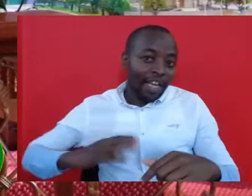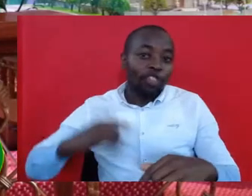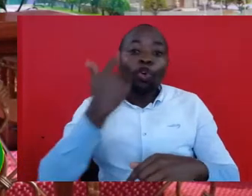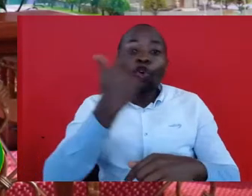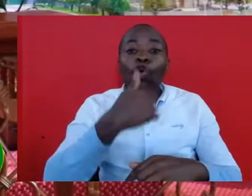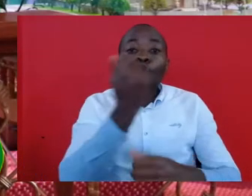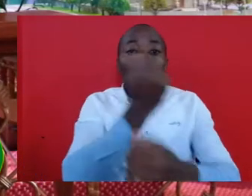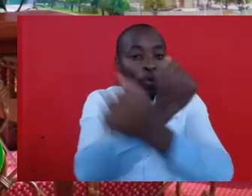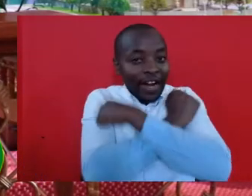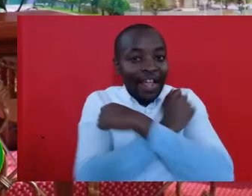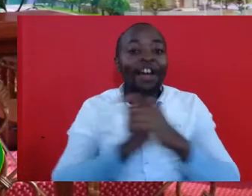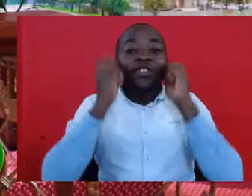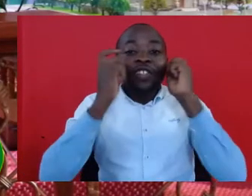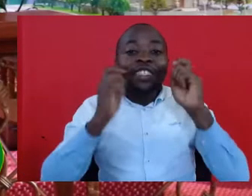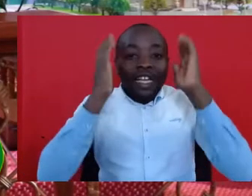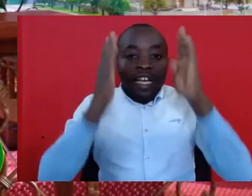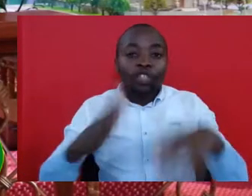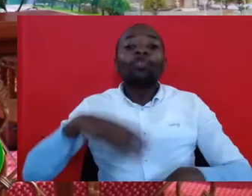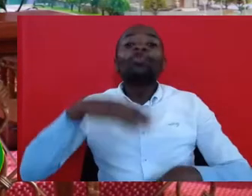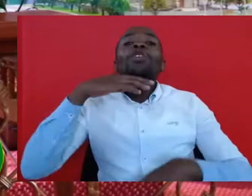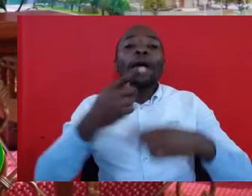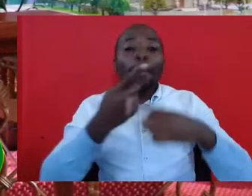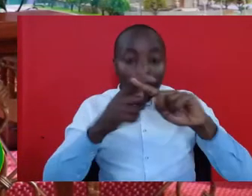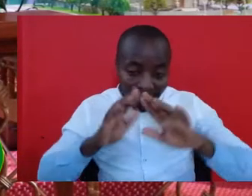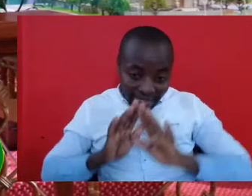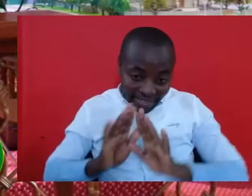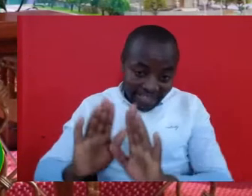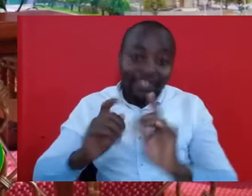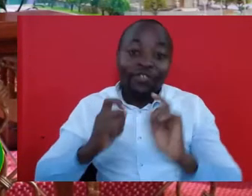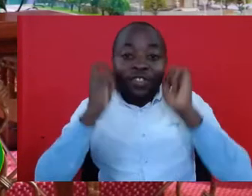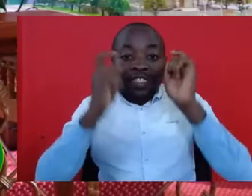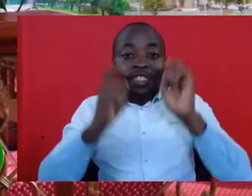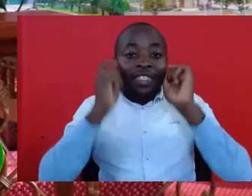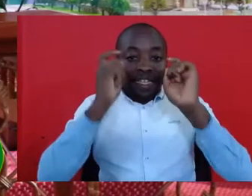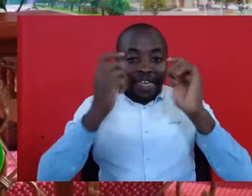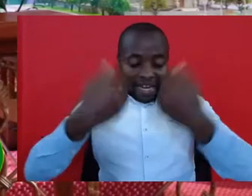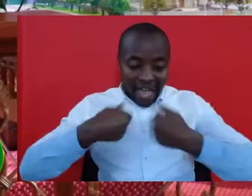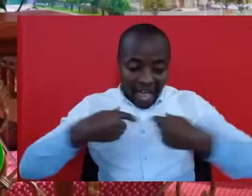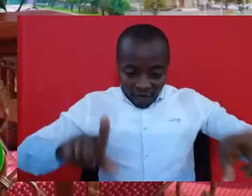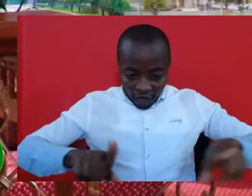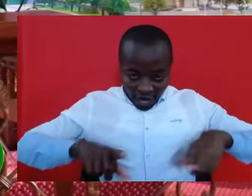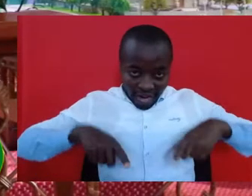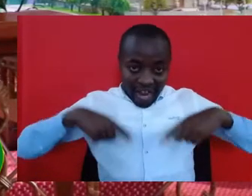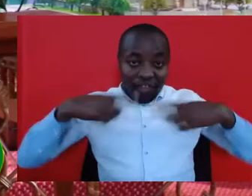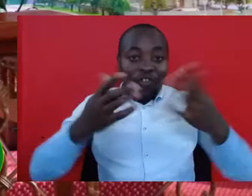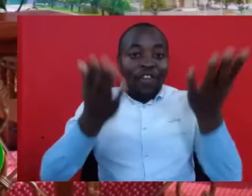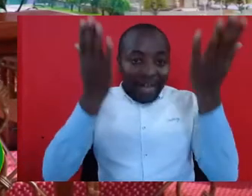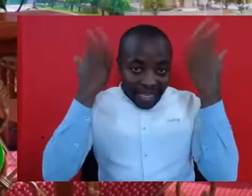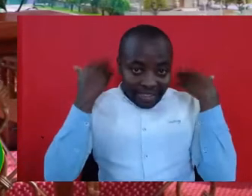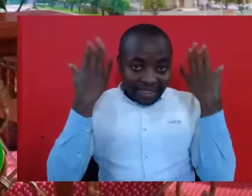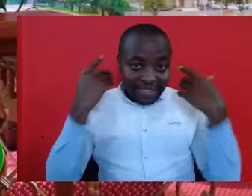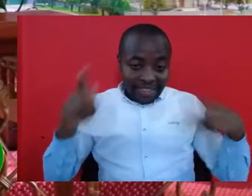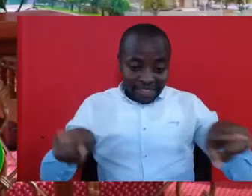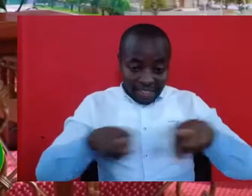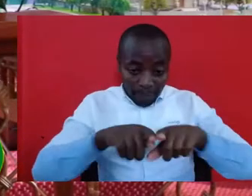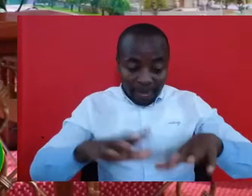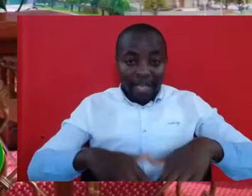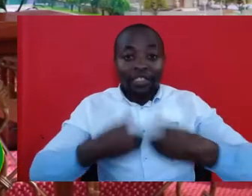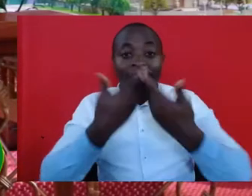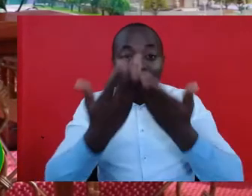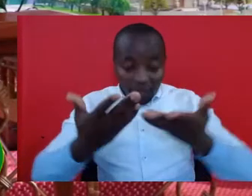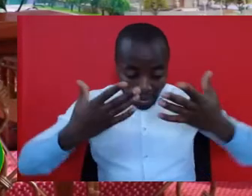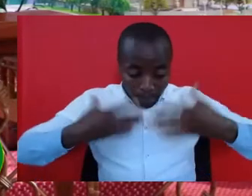asiyependa mwenye dhambi afe ili awache uovu wake, awe na uzima, naye amewapa wahudumu